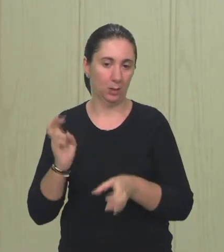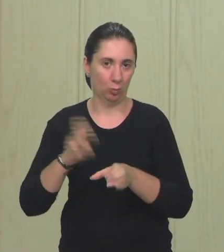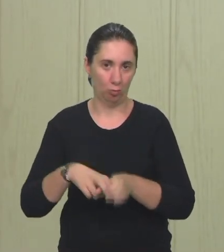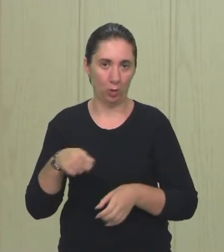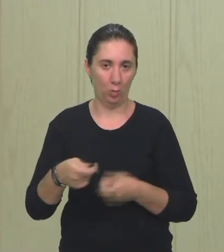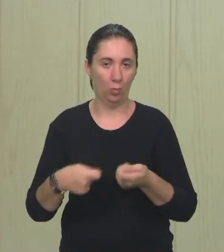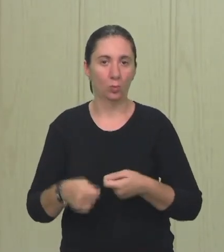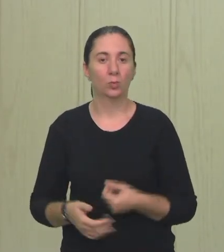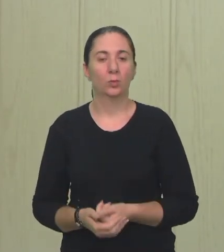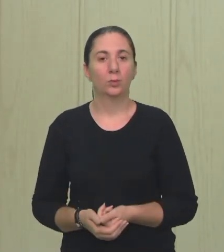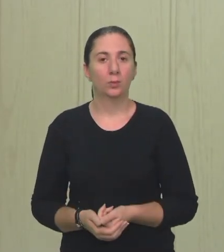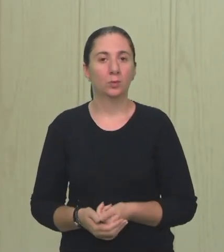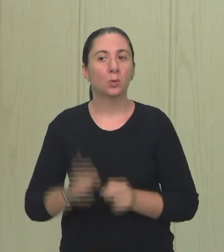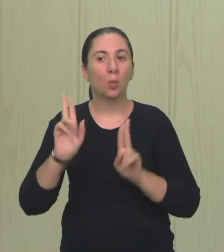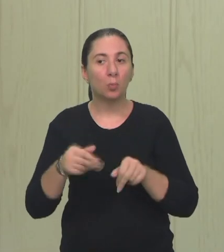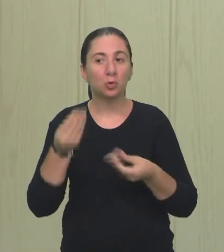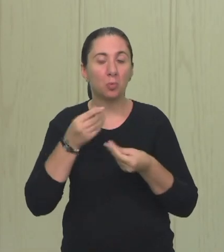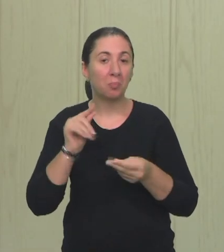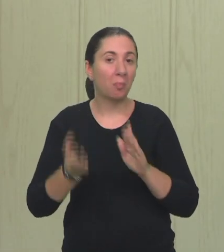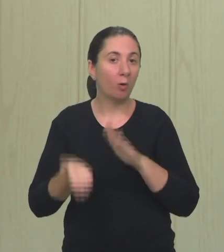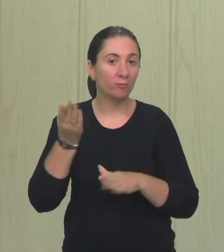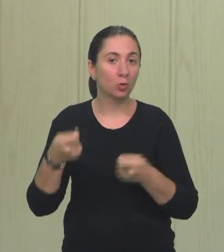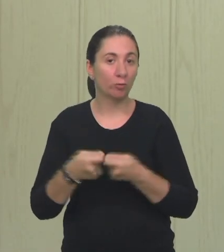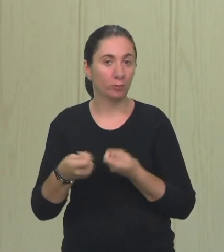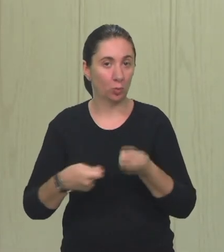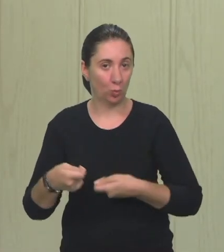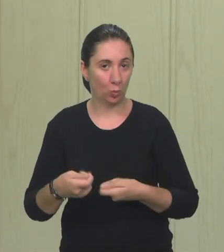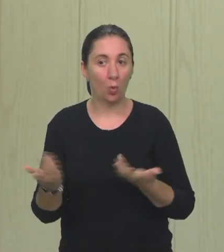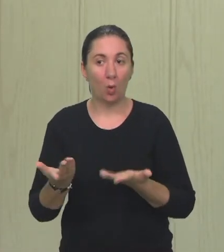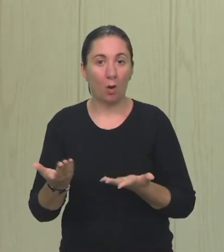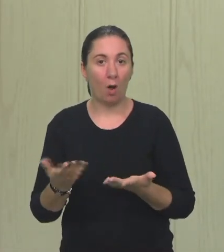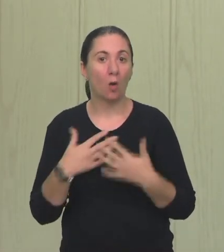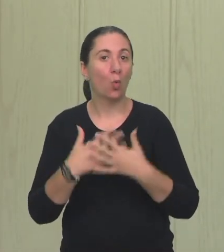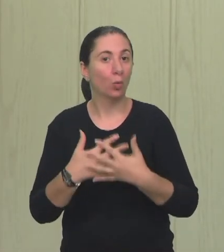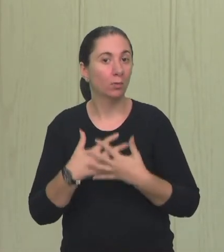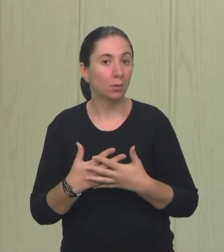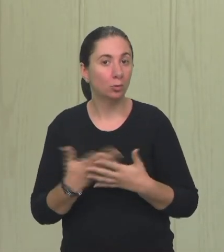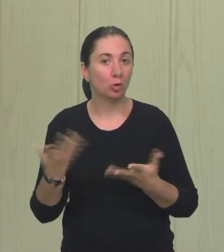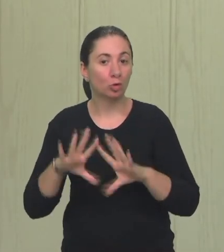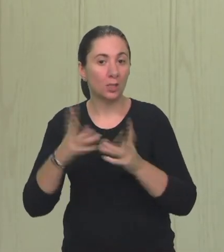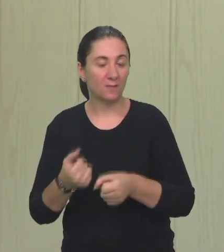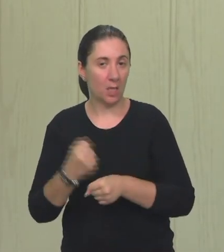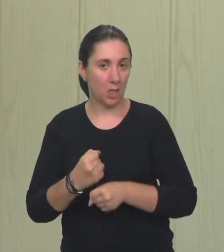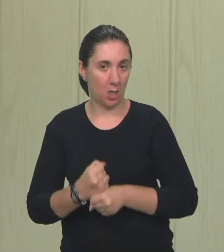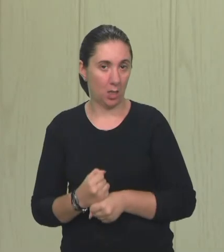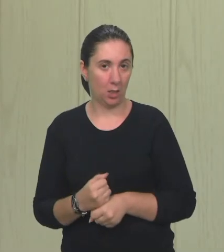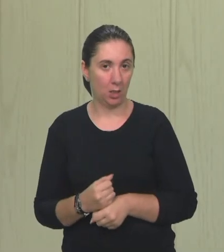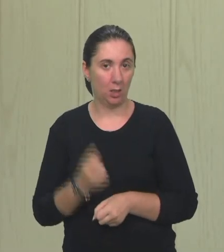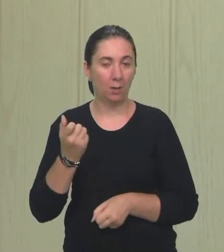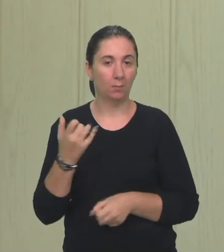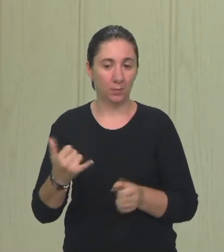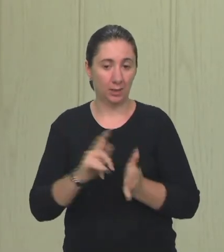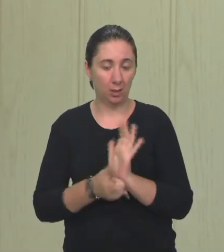učlanio. Možete li mi reći malo više o udruzi? Kako ona diše i što sve radite? Pa trenutno